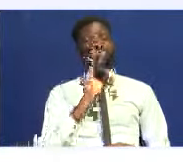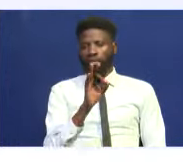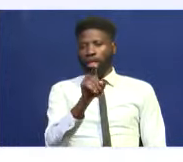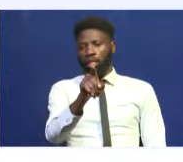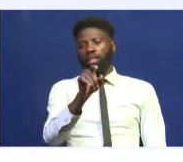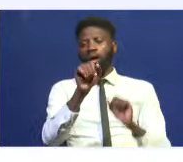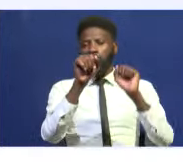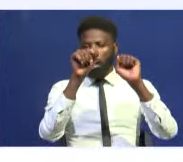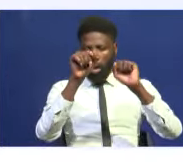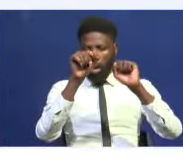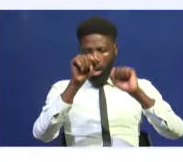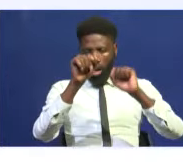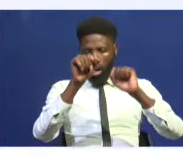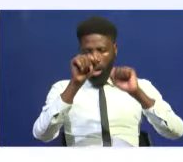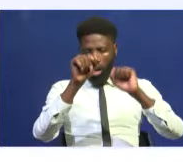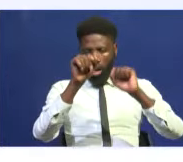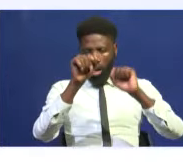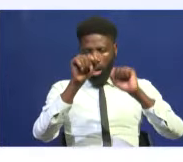careers,